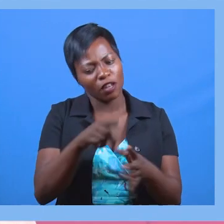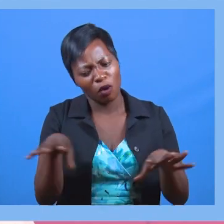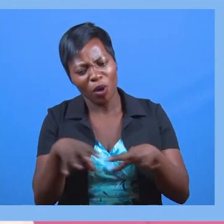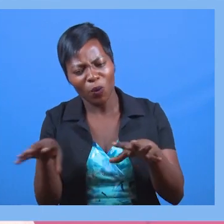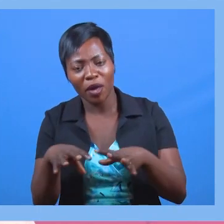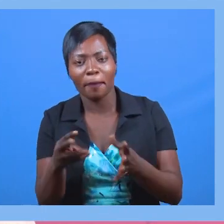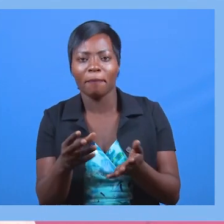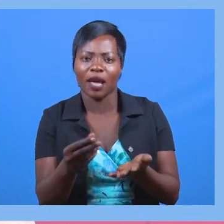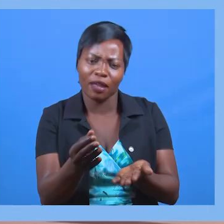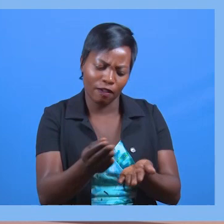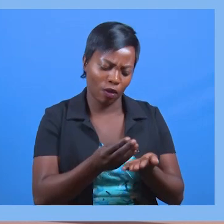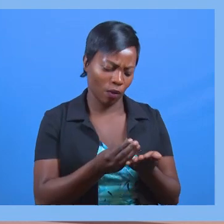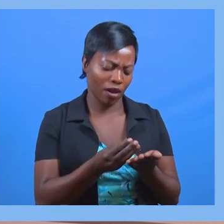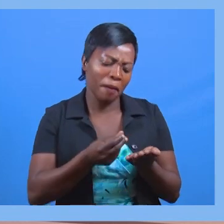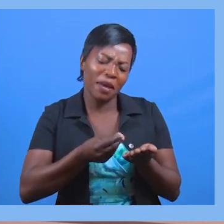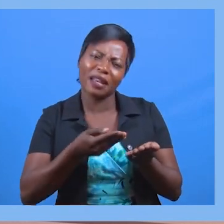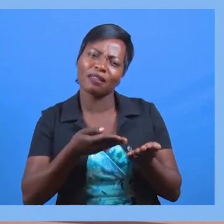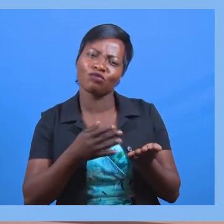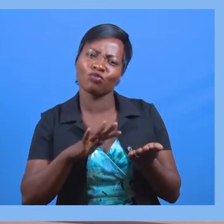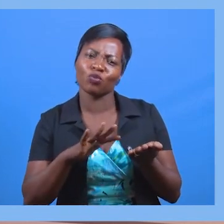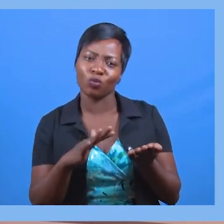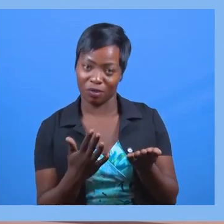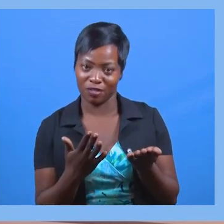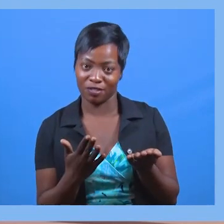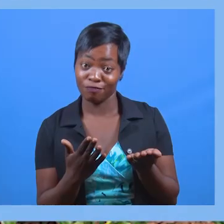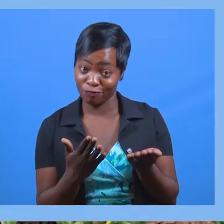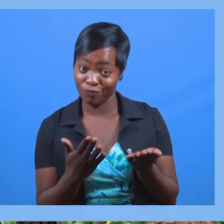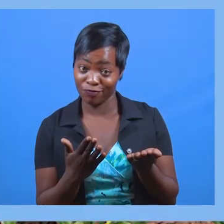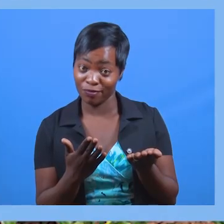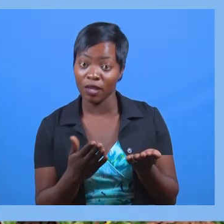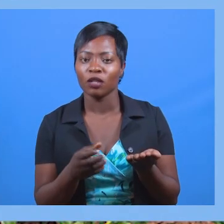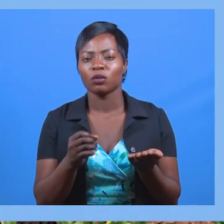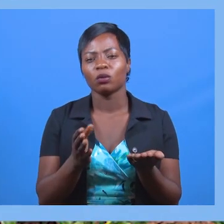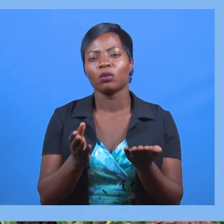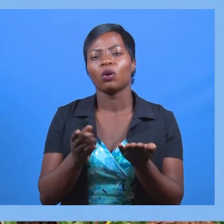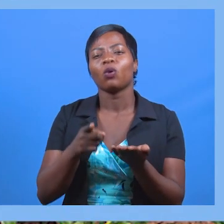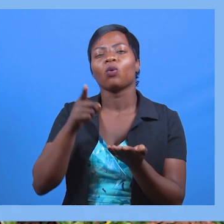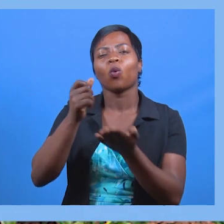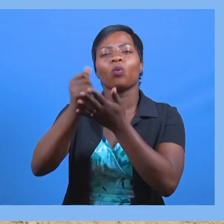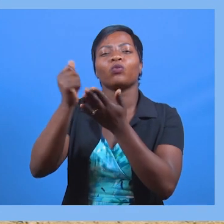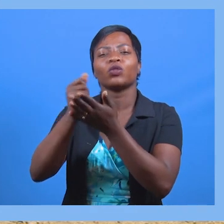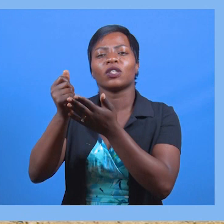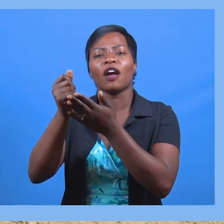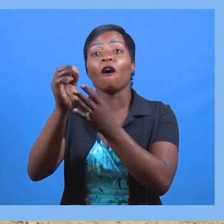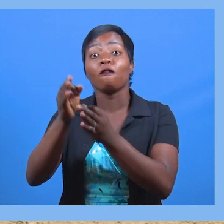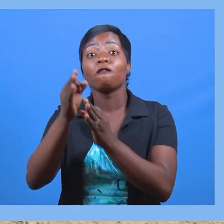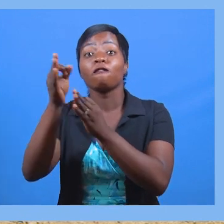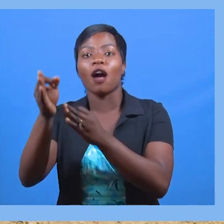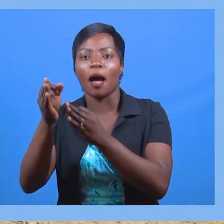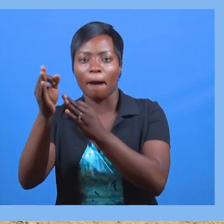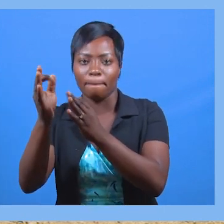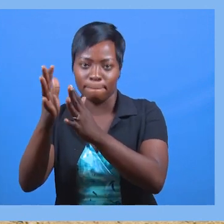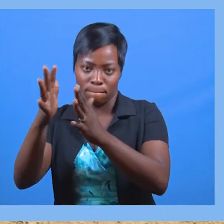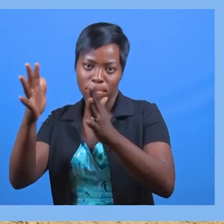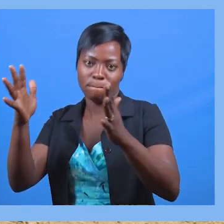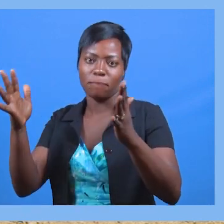mumhuri umomo. Saka munoona kuti remumunda rine uwandu